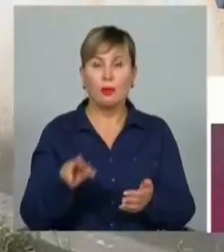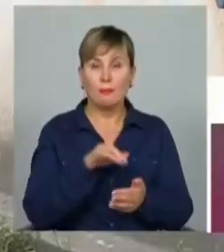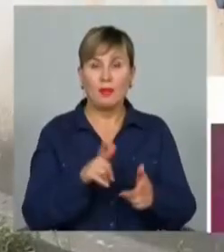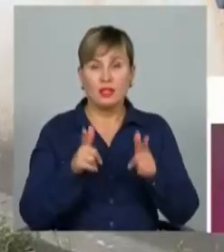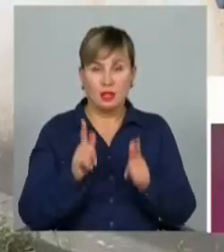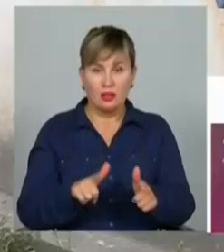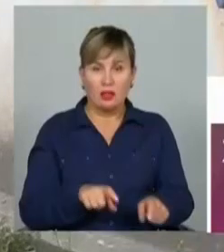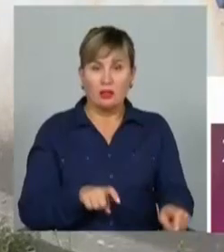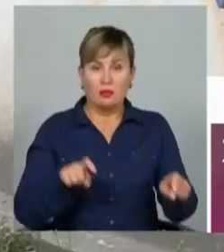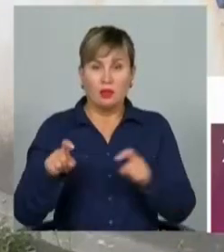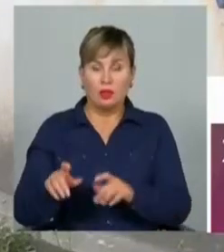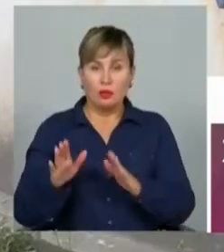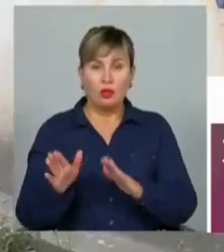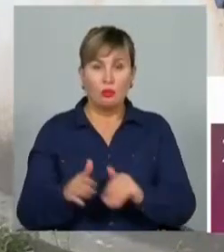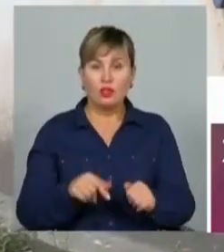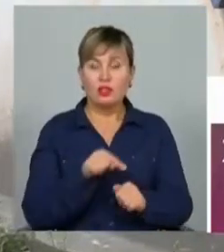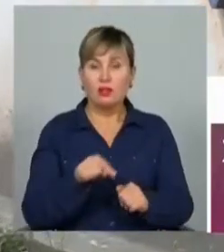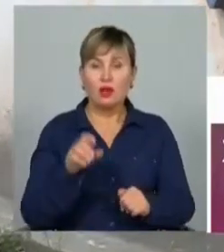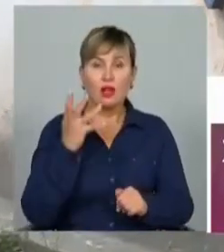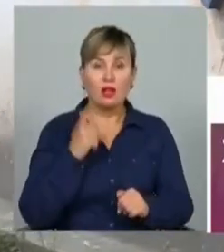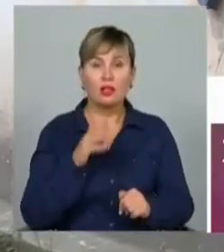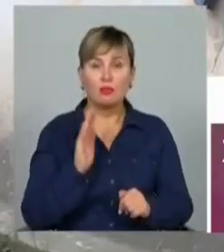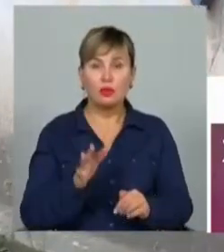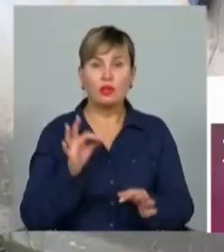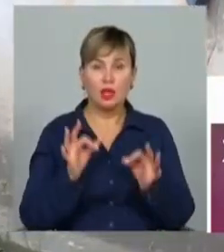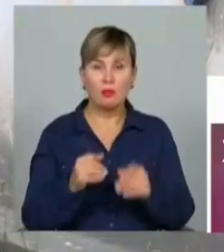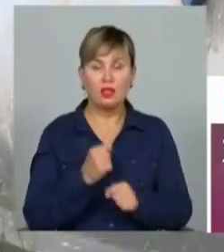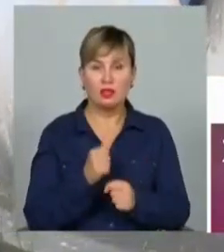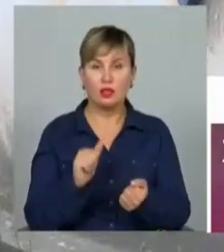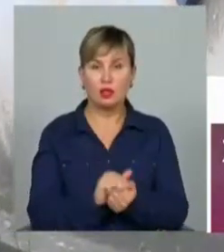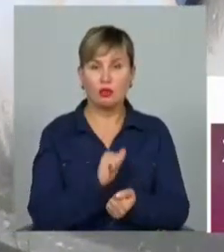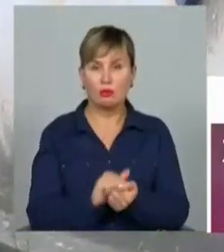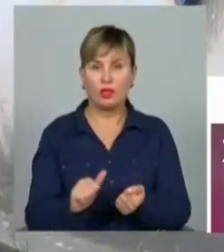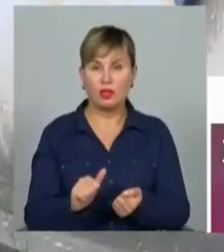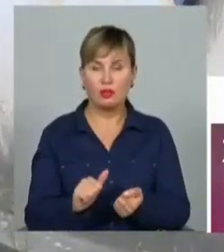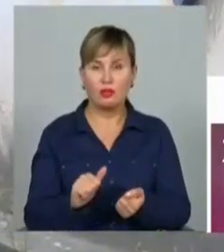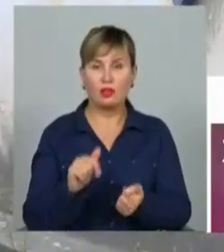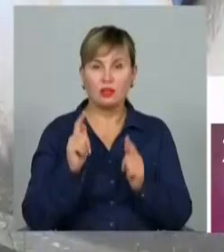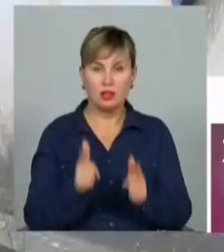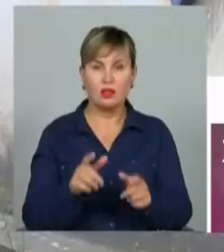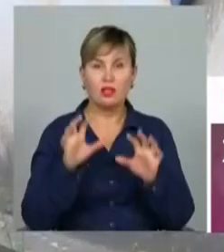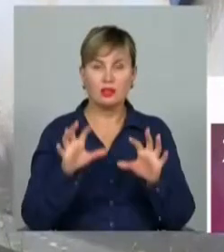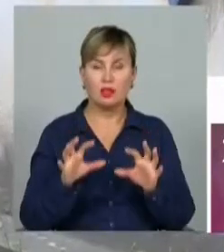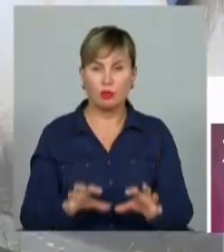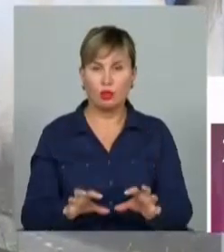согласны переехать только после того, когда будут нормально сделаны документы. То есть согласно